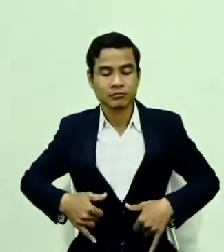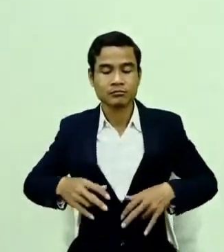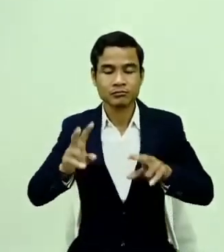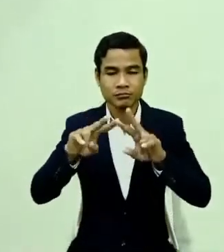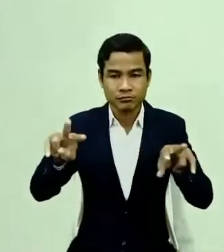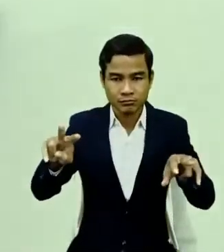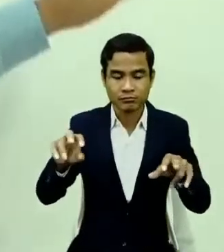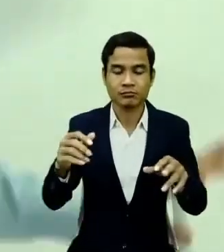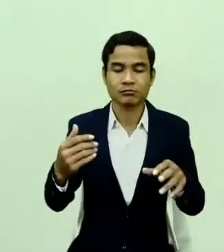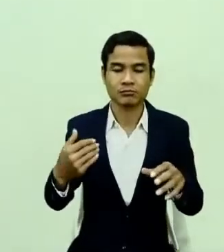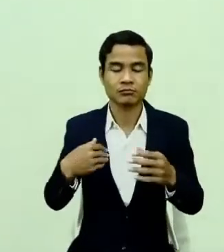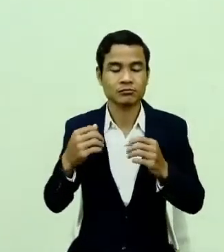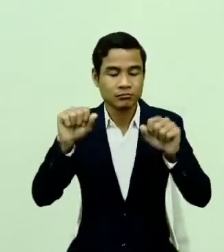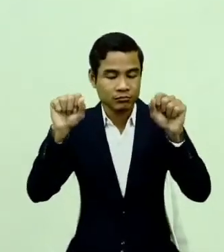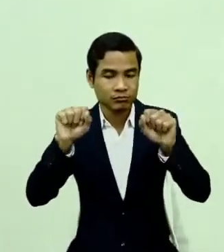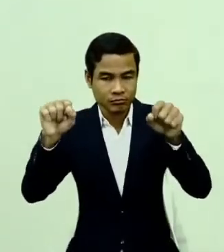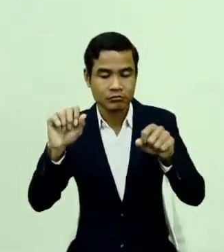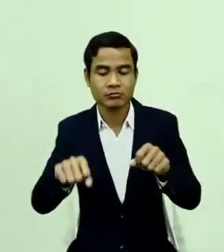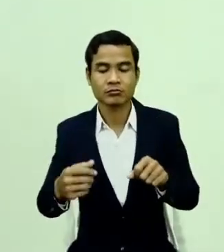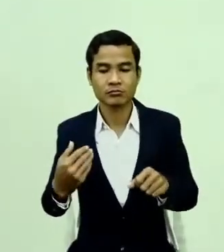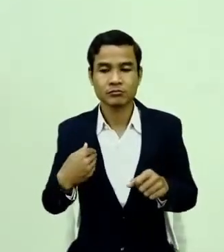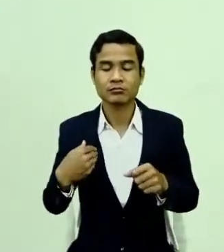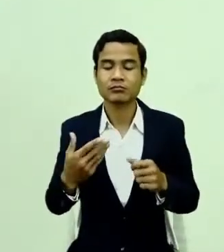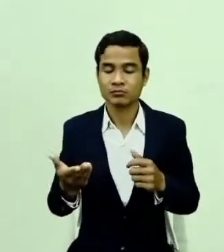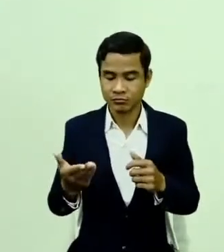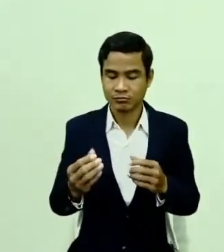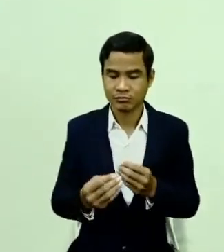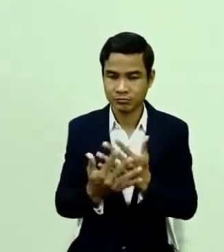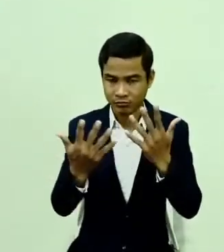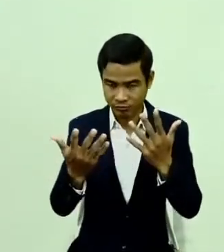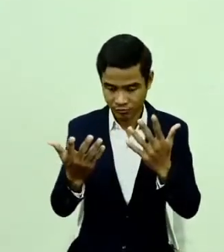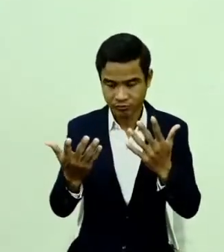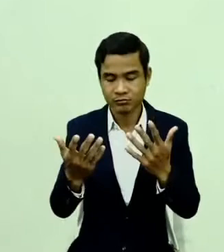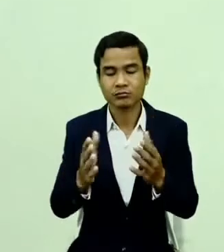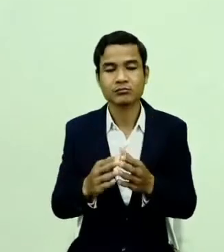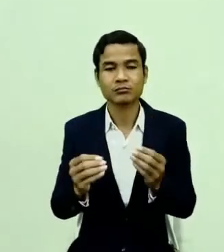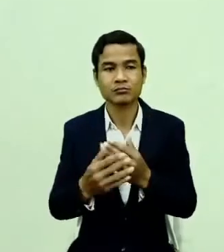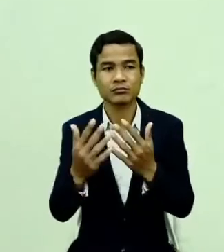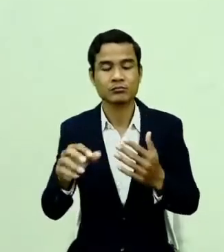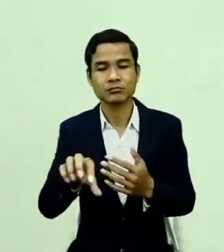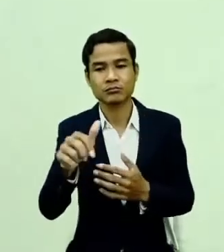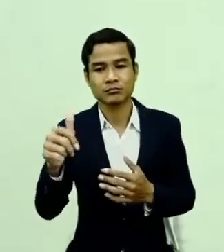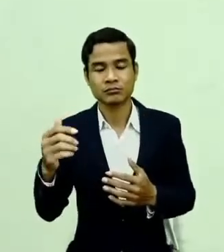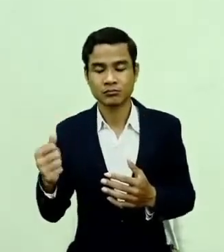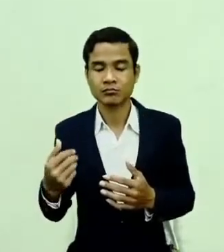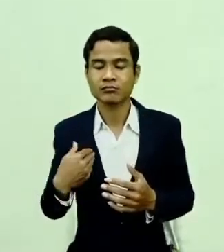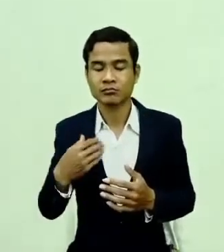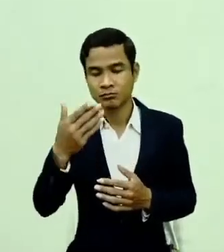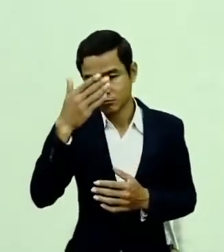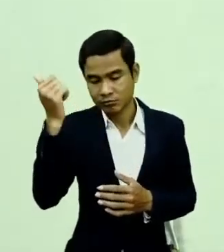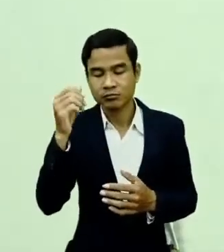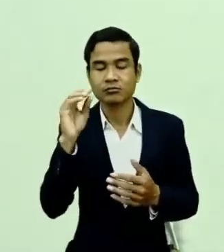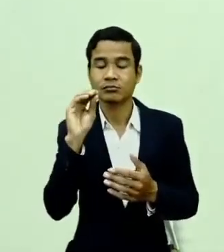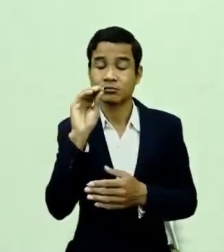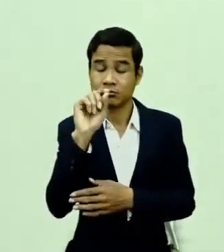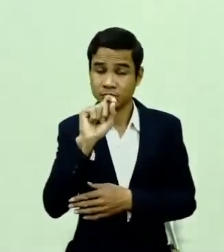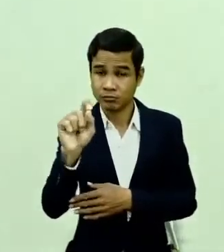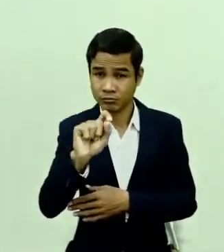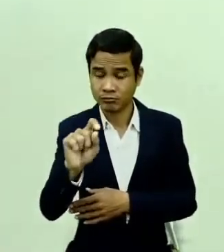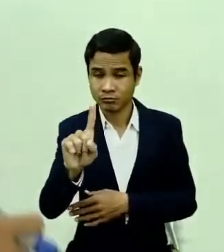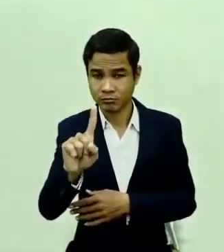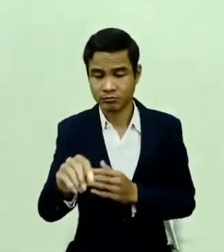ន្តមានការហាត់កីឡានៅមានរឿងជាច្រើនទៀតចានៅមានអីទៀតអូភ្លេចអ្នកគ្រូដាក់មួយ